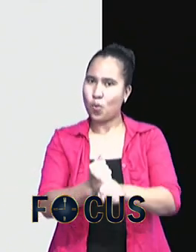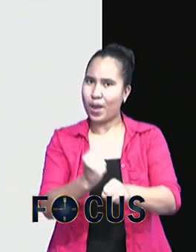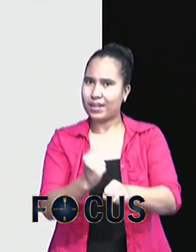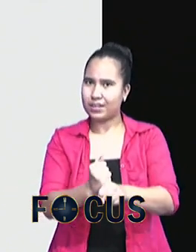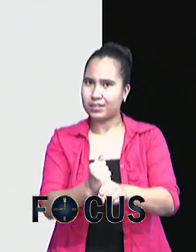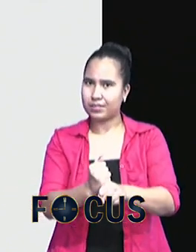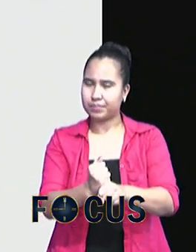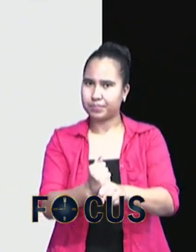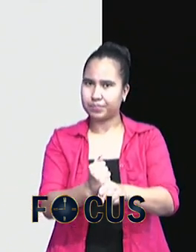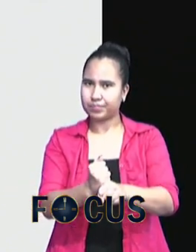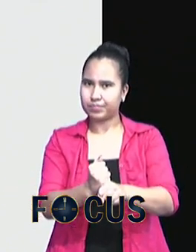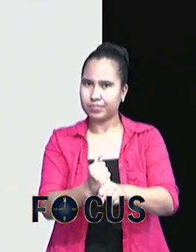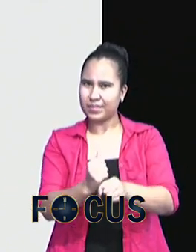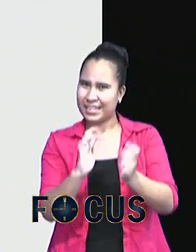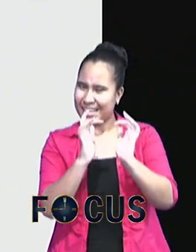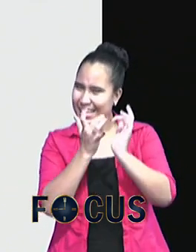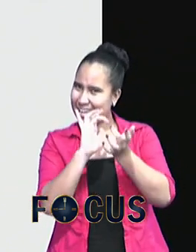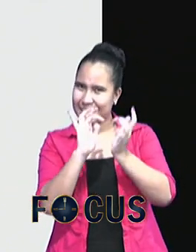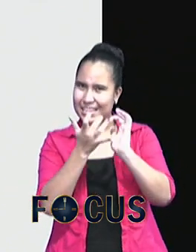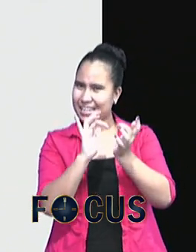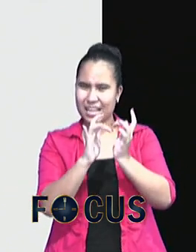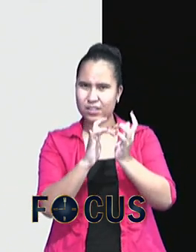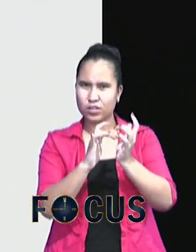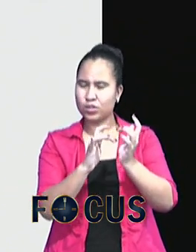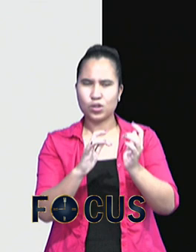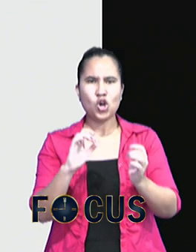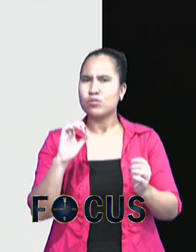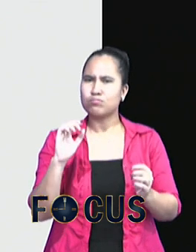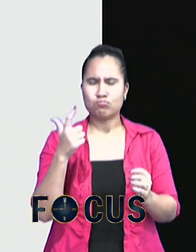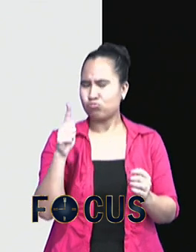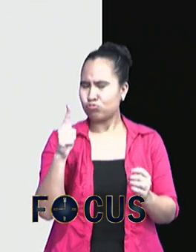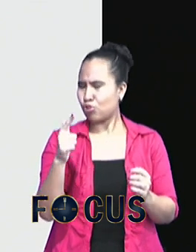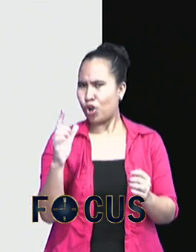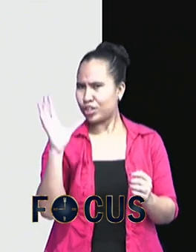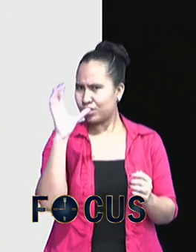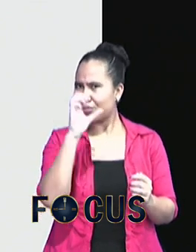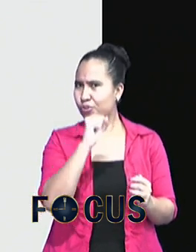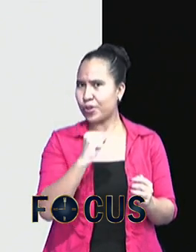e-learning nog niet onder de knie hebben. Dus we hebben geïnventariseerd